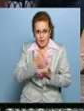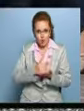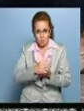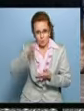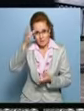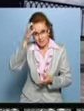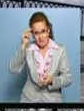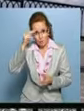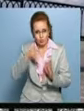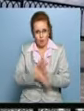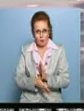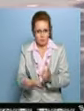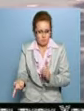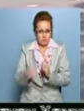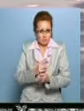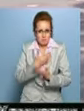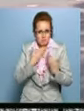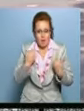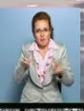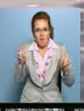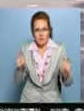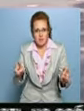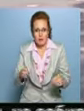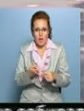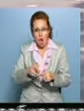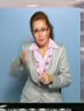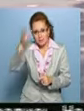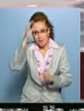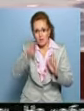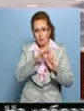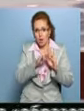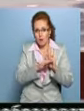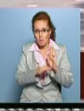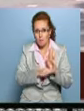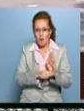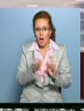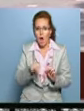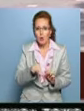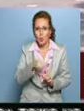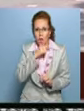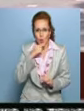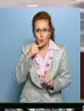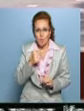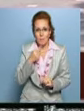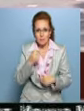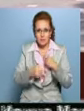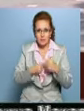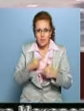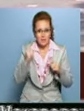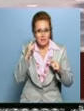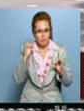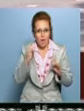образовательную тоже не тянет название образовательной программы оно на русском языке звучит